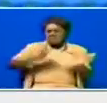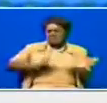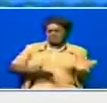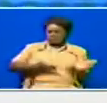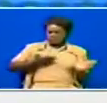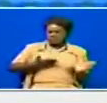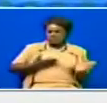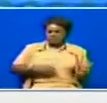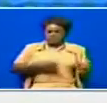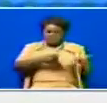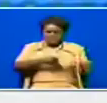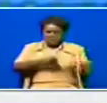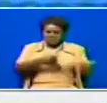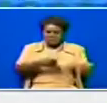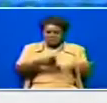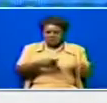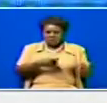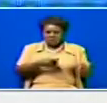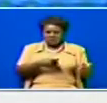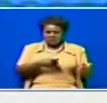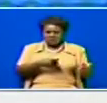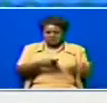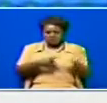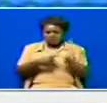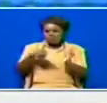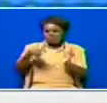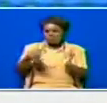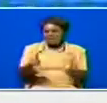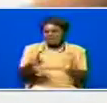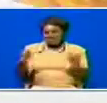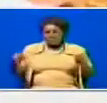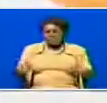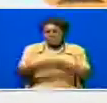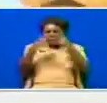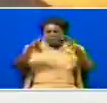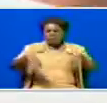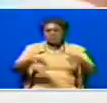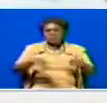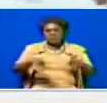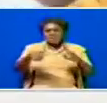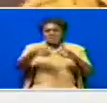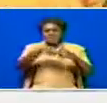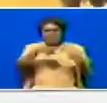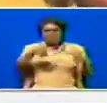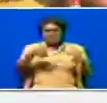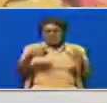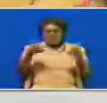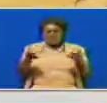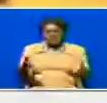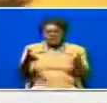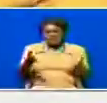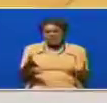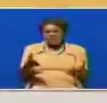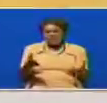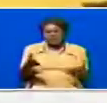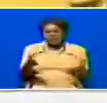Kisumu kumshambulia. Wakazi walimvamia ilipobainika kuwa alikuwa amemgonga mwendesha pikipiki na kumua abiria wake papo hapo kufuatia ajali